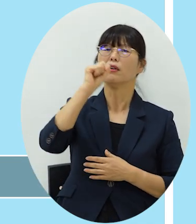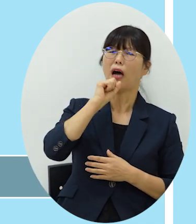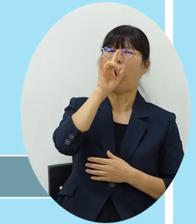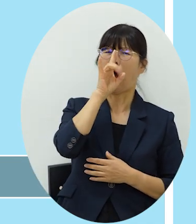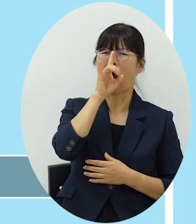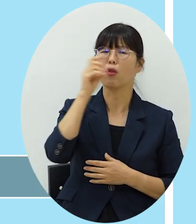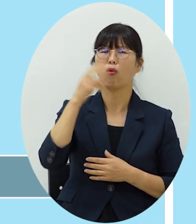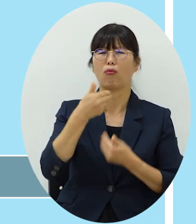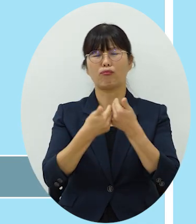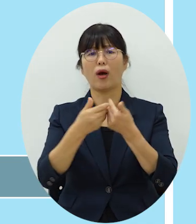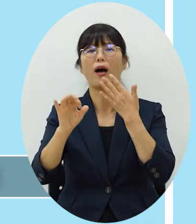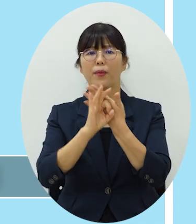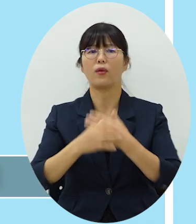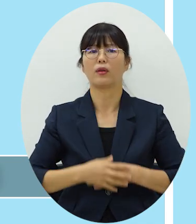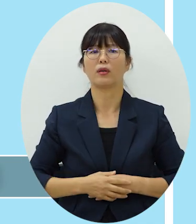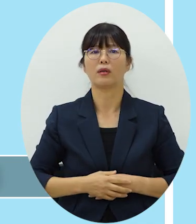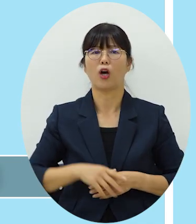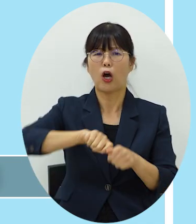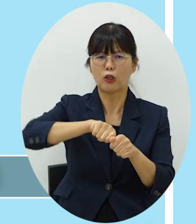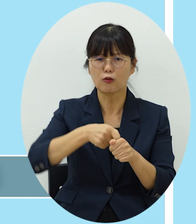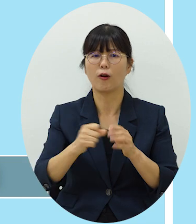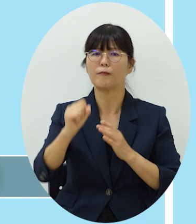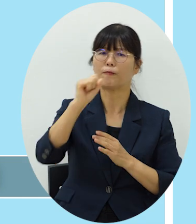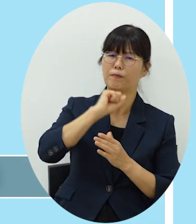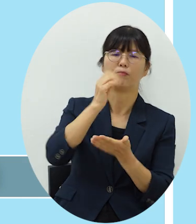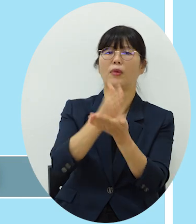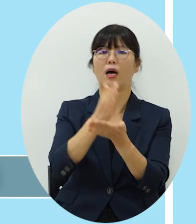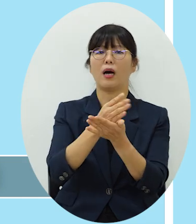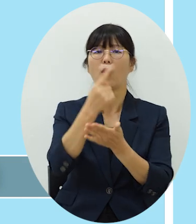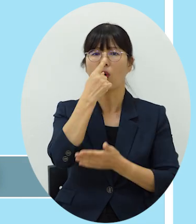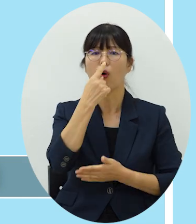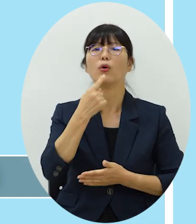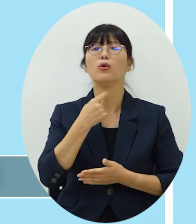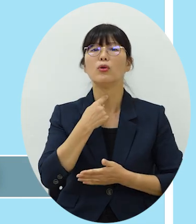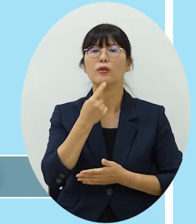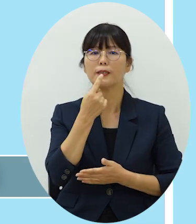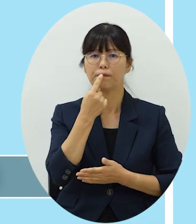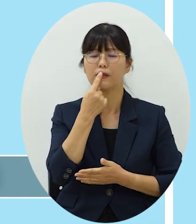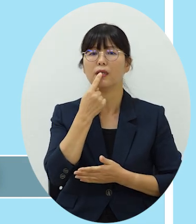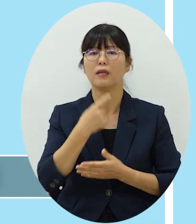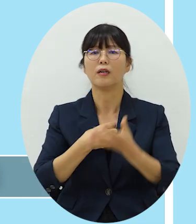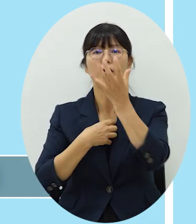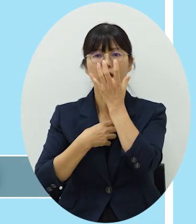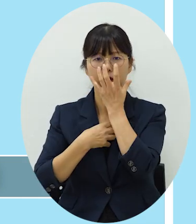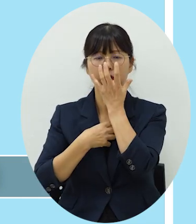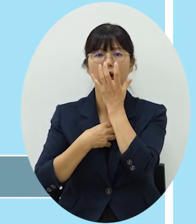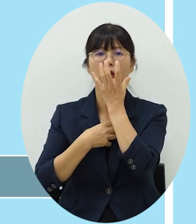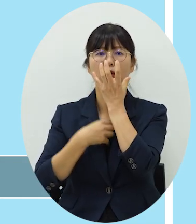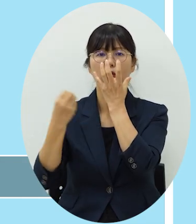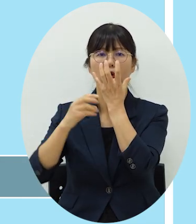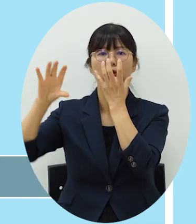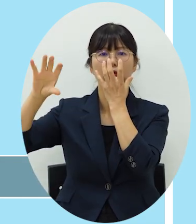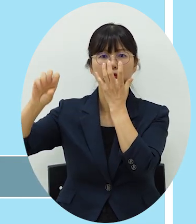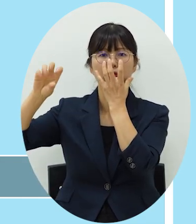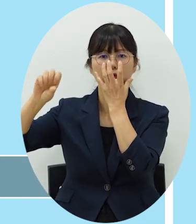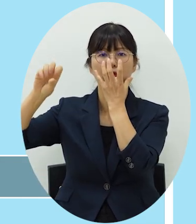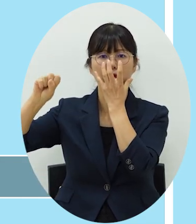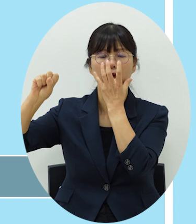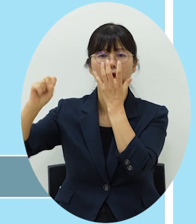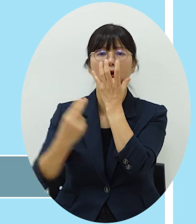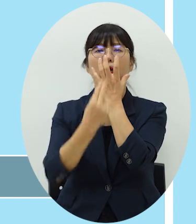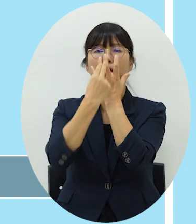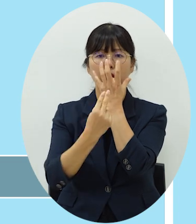되고 저항감이 느껴진다면 억지로 밀어넣어서는 안 되며 입과 코에 엠부 마스크를 씌우고 엠부백을